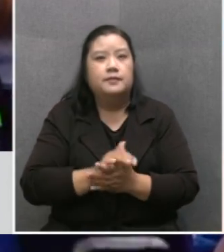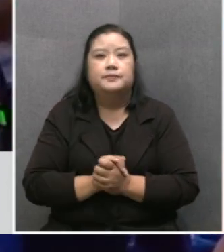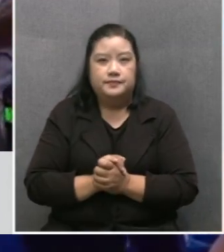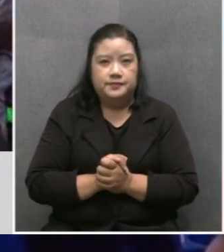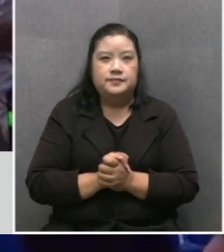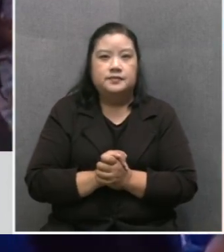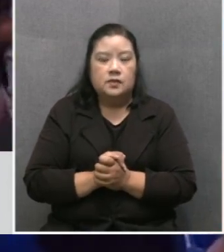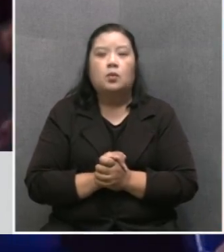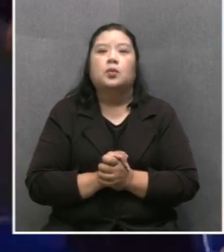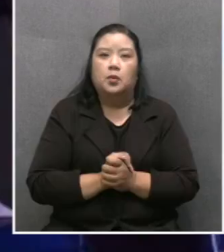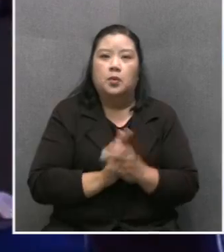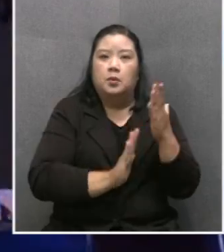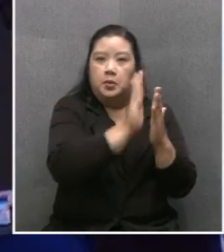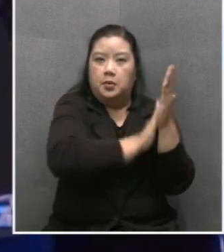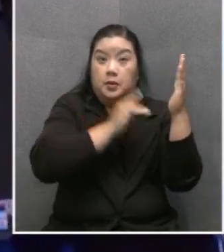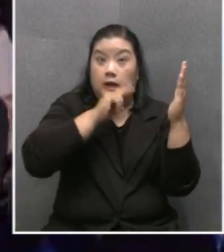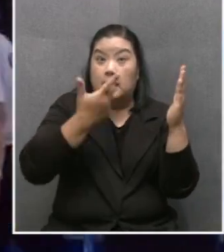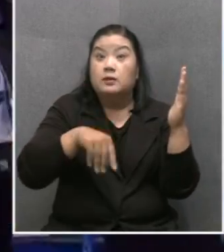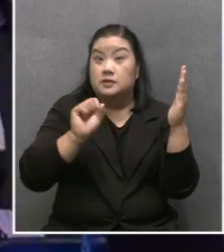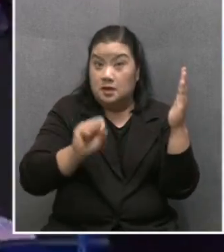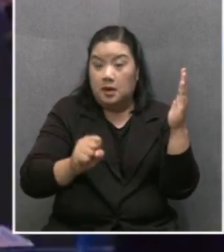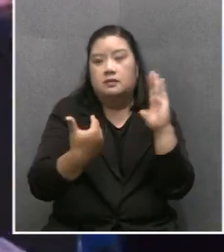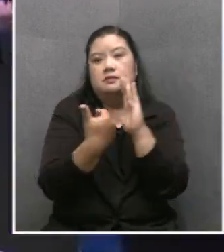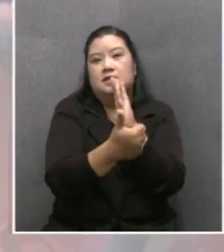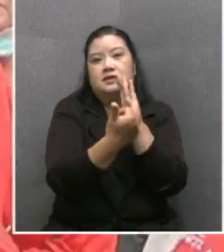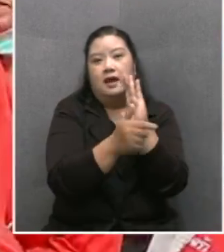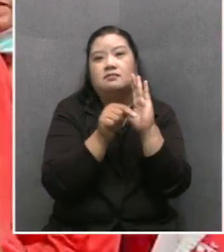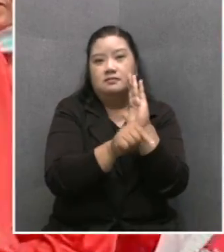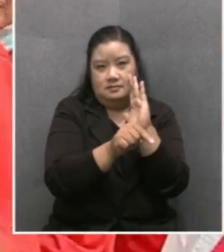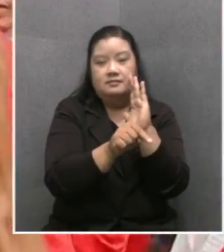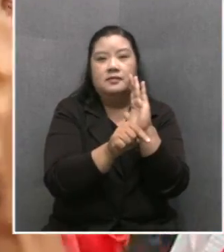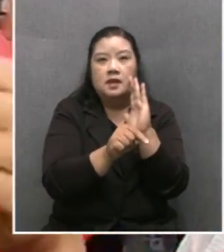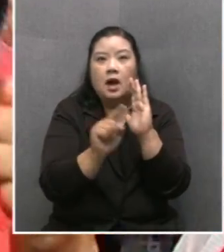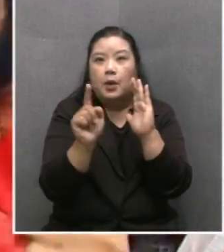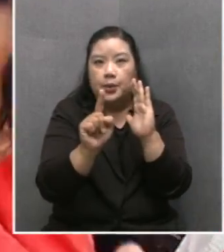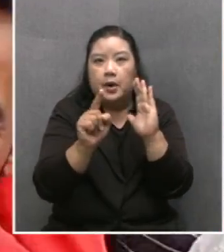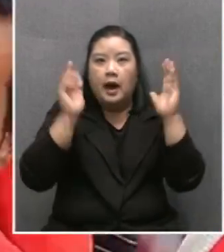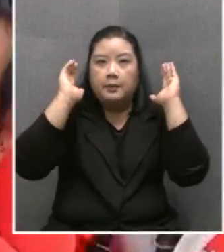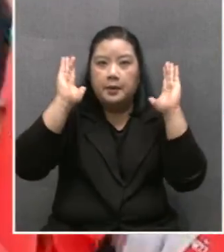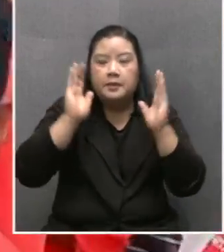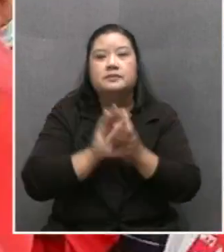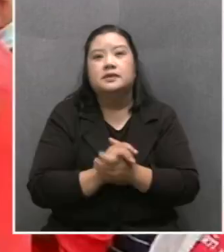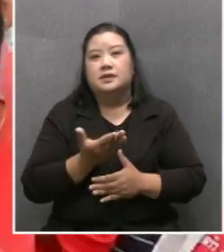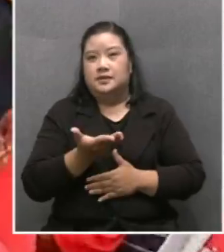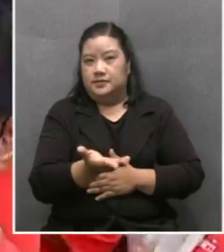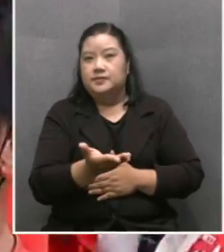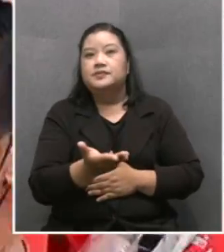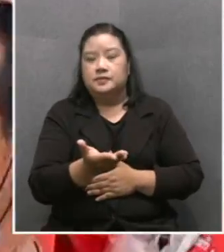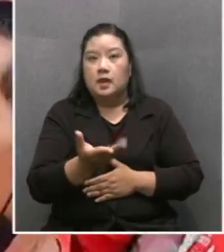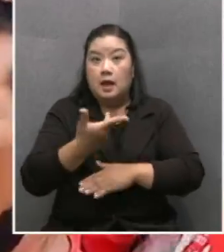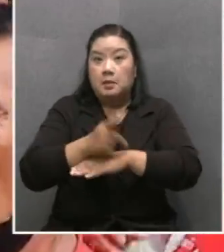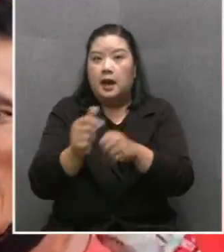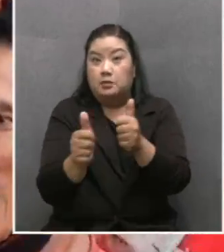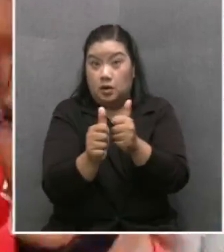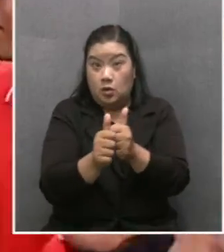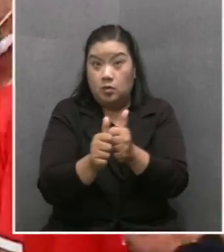ขึ้นเหนือลงใต้กันไปแล้วนะครับไปที่ภาคอีสานกันบ้างนะครับไปดูลีลาการหาเสียงของนายเศรษฐาทวีสินประธานที่ปรึกษาหัว